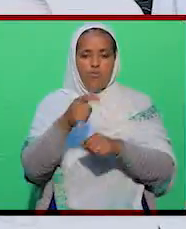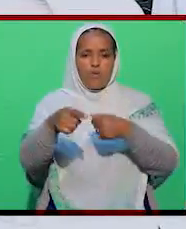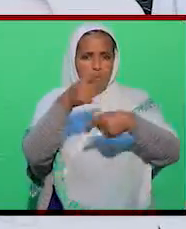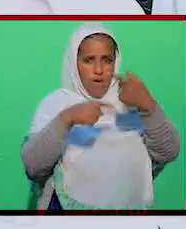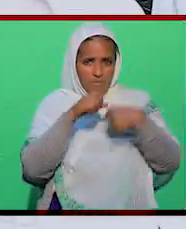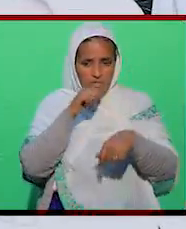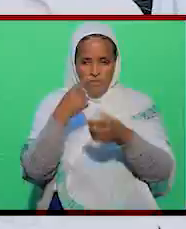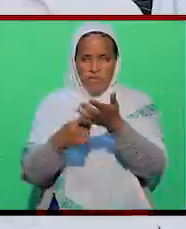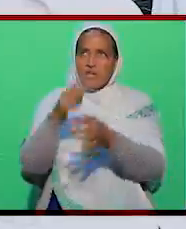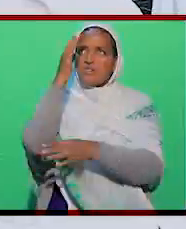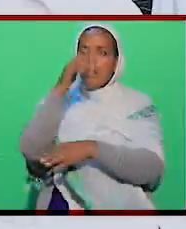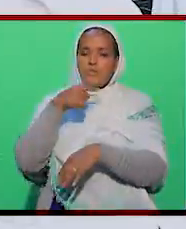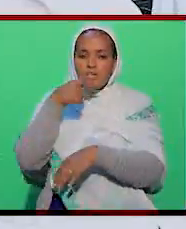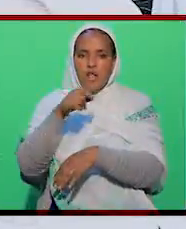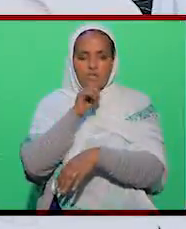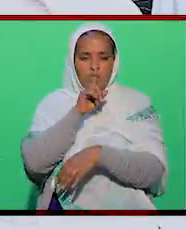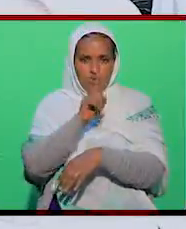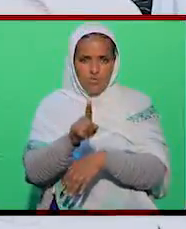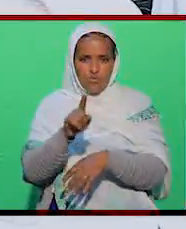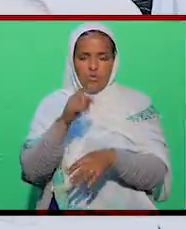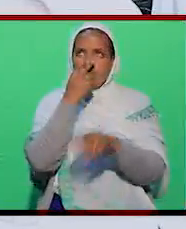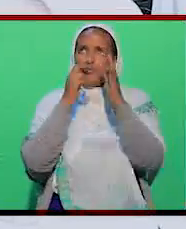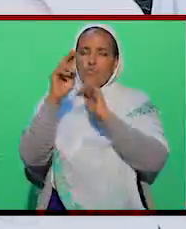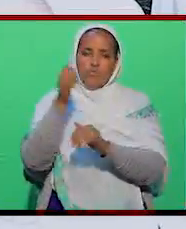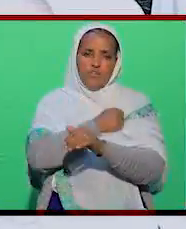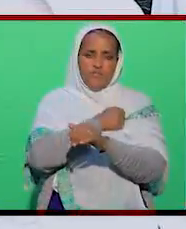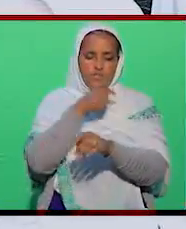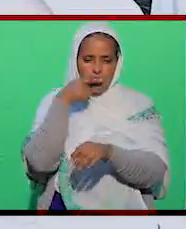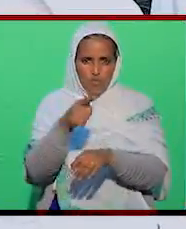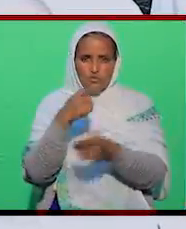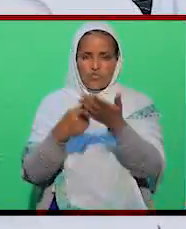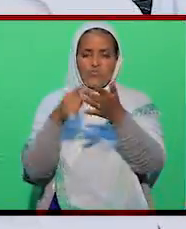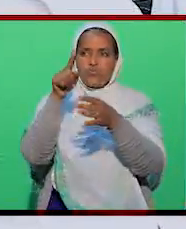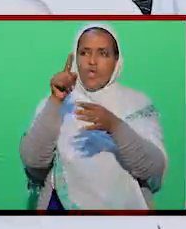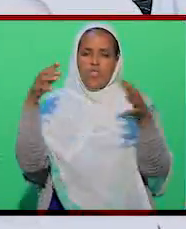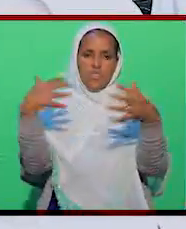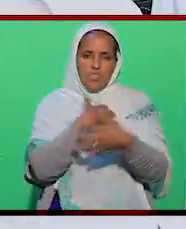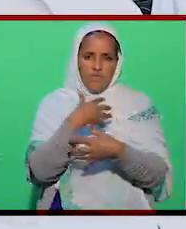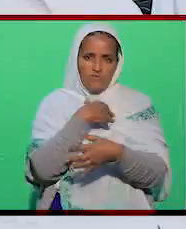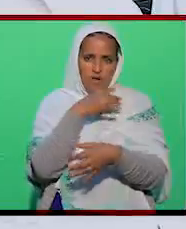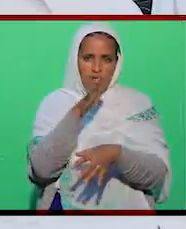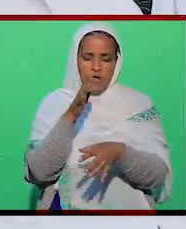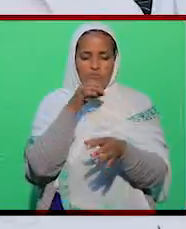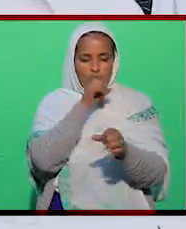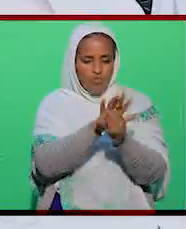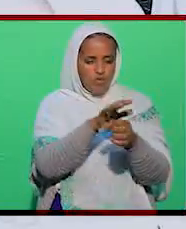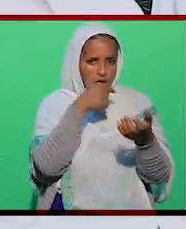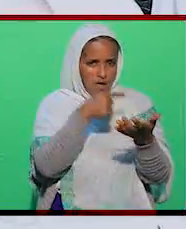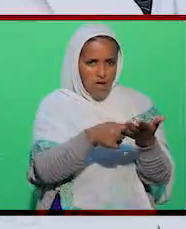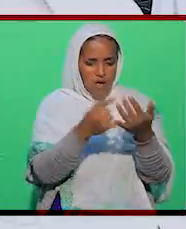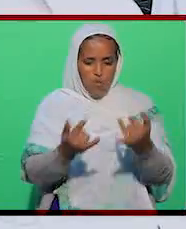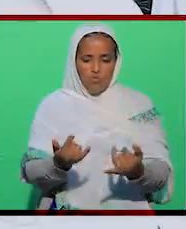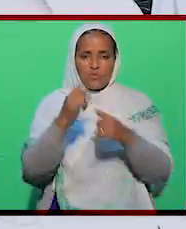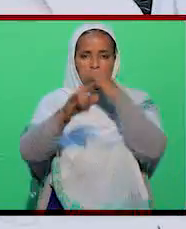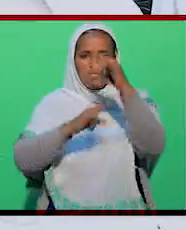የተናገረው ነገር ባይሆን ባይመጣም ያ ነገር እግዚአብሔር ያልተናገረው ነው፣ ነቢዩ በድፍረቱ ተናግሮታል፣ እርሱን አትፍራው፣ እርምጃ ውሰድበት ነው። ያ